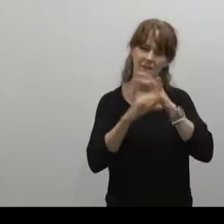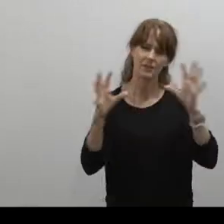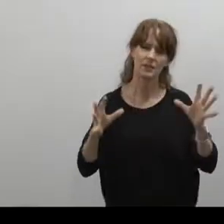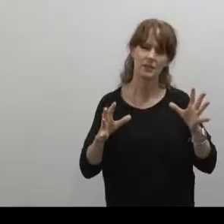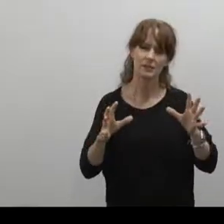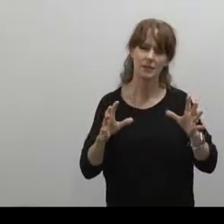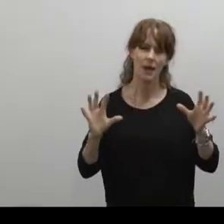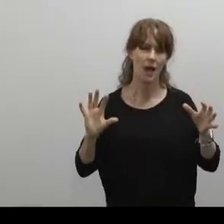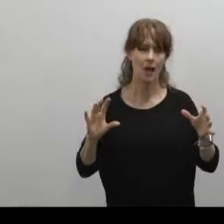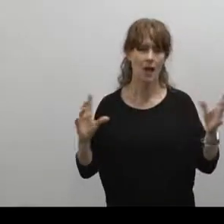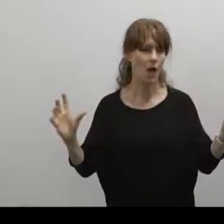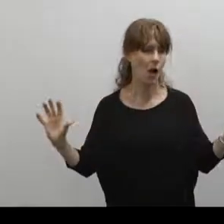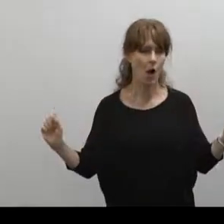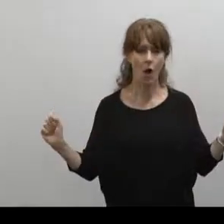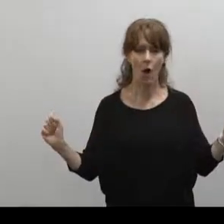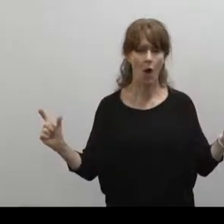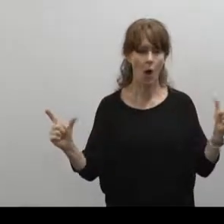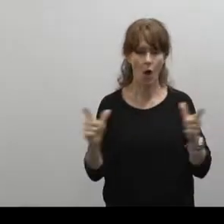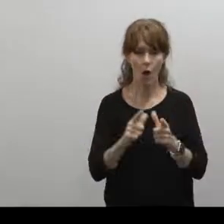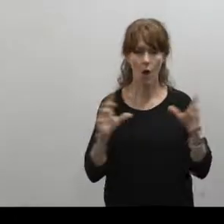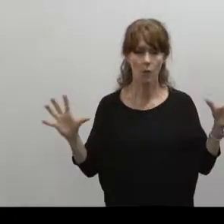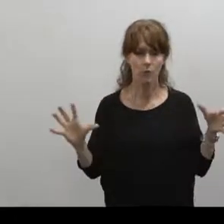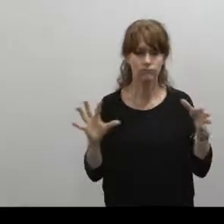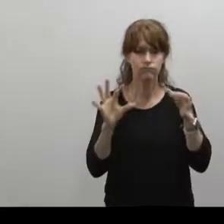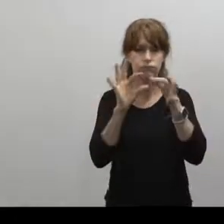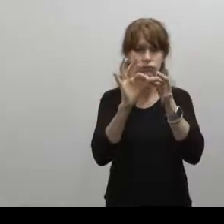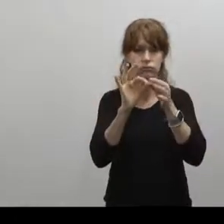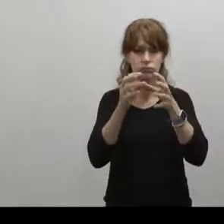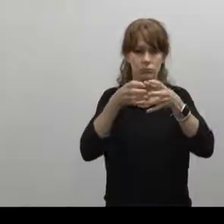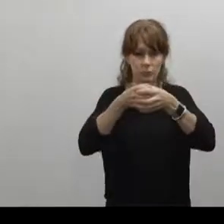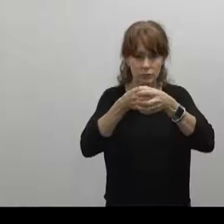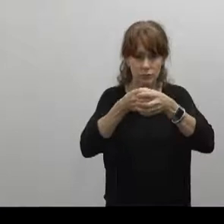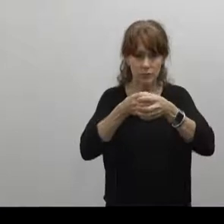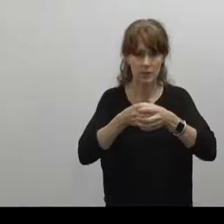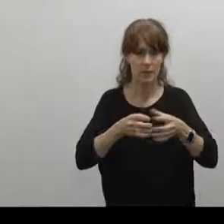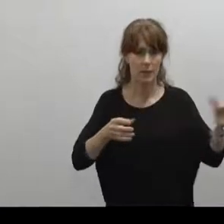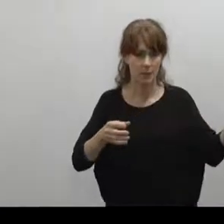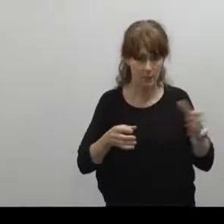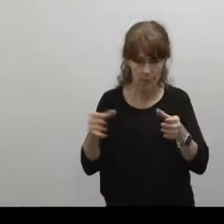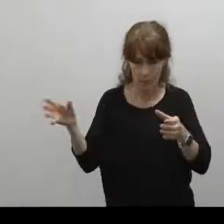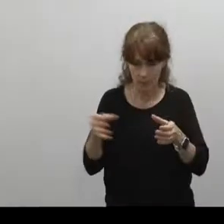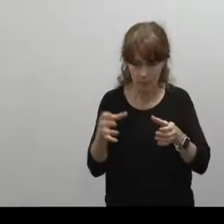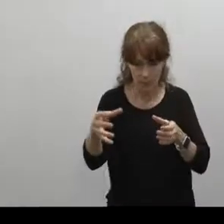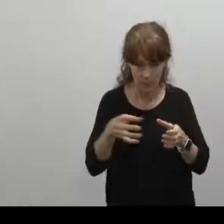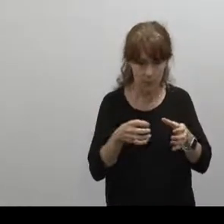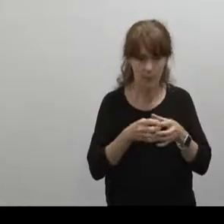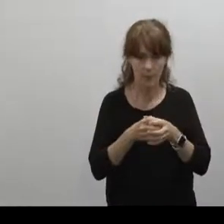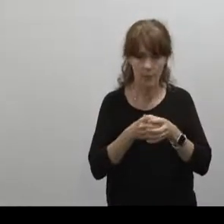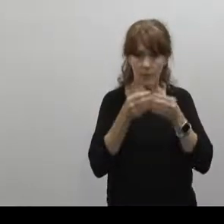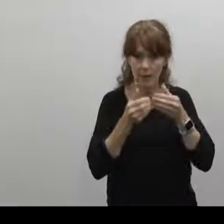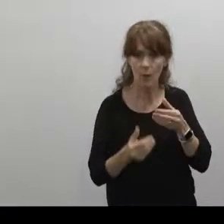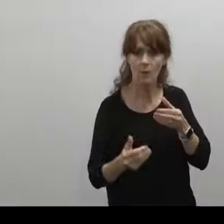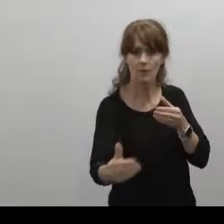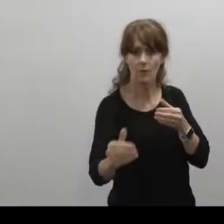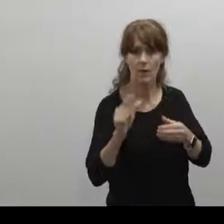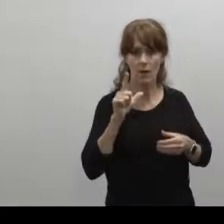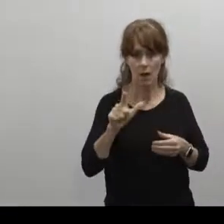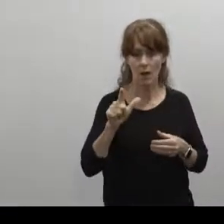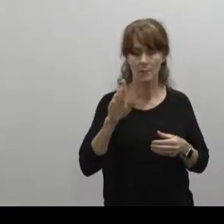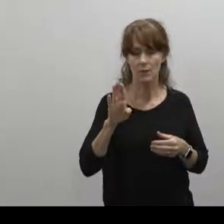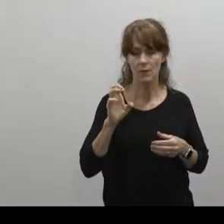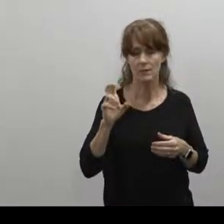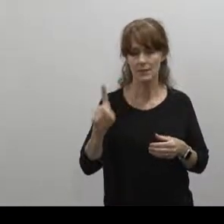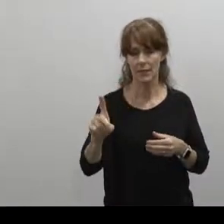đối chứ này quạt sân khâm thả nâng miền tùm nẹ tùm nông rồi viên khí nha tùm vinh tùm mốc đại nâng trời bàn riêng chom láng xâm